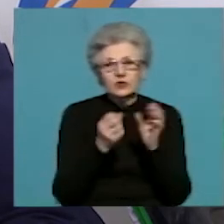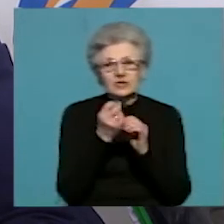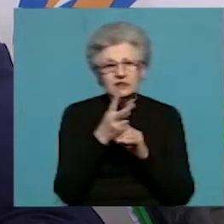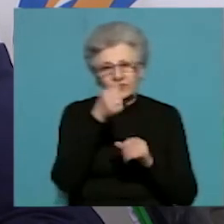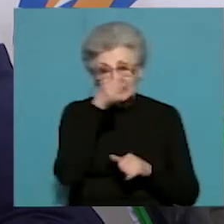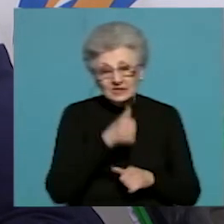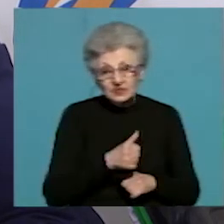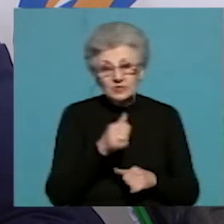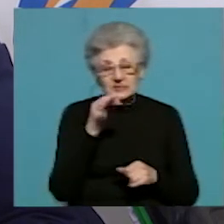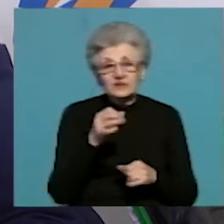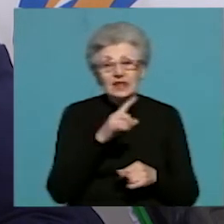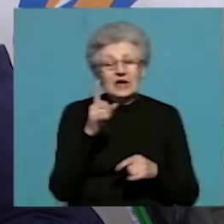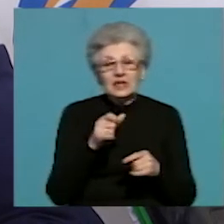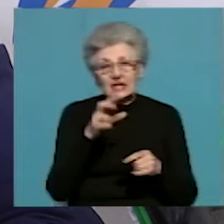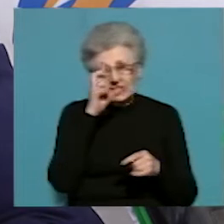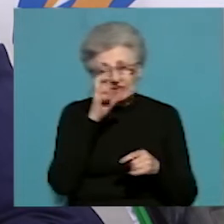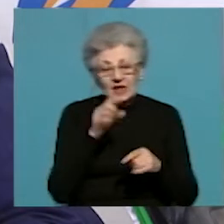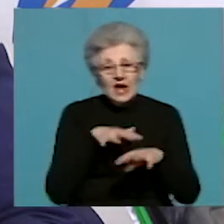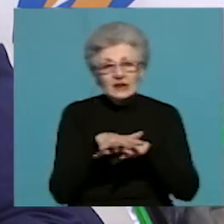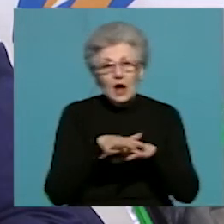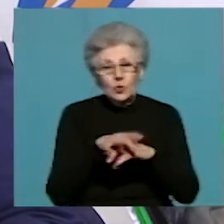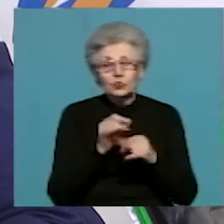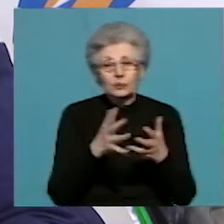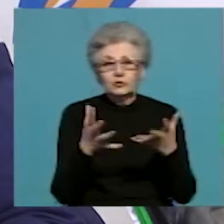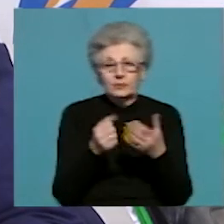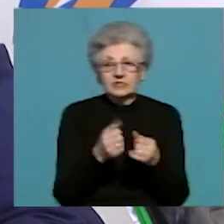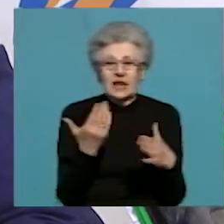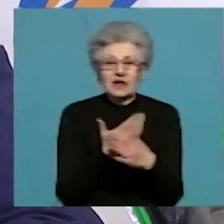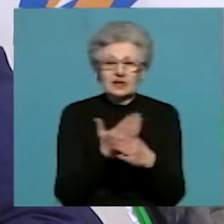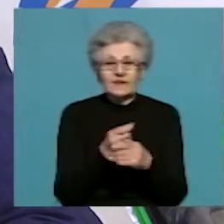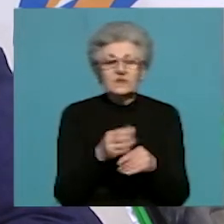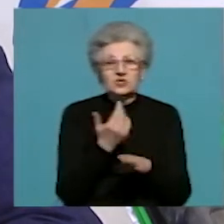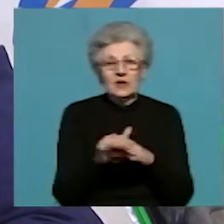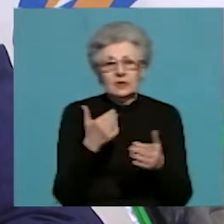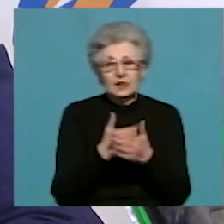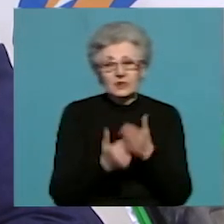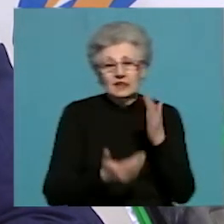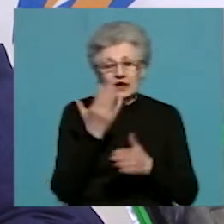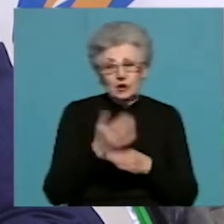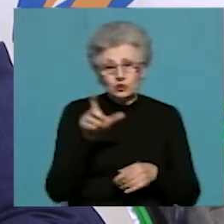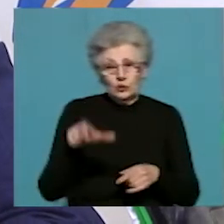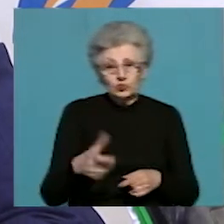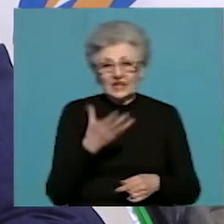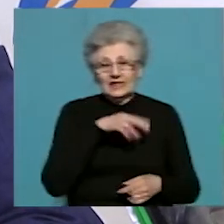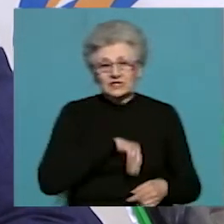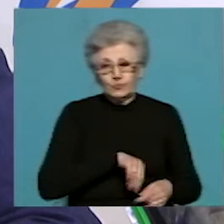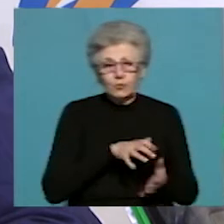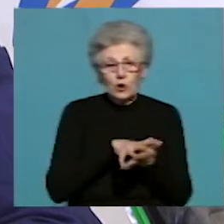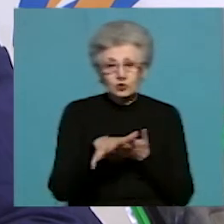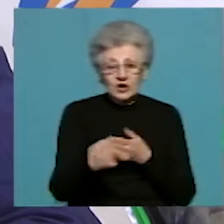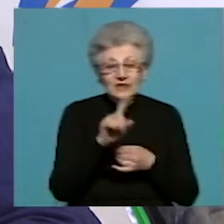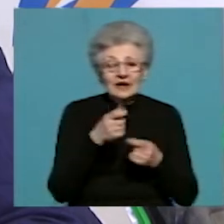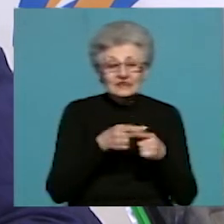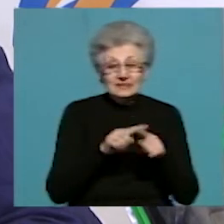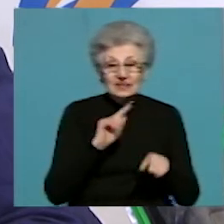і до розрахунку буде прийматися рівні частини цього об'єму. Наприклад, якщо споживач спожив за цей розрахунковий